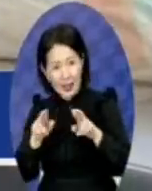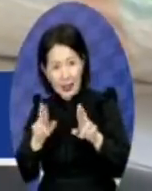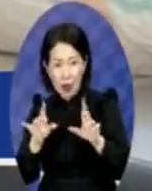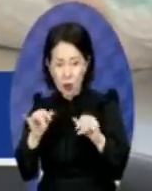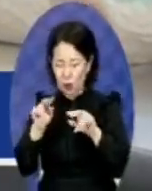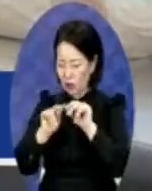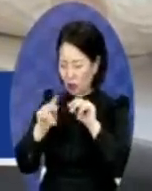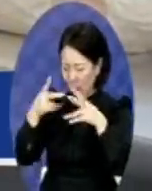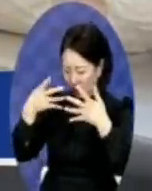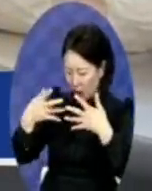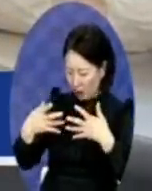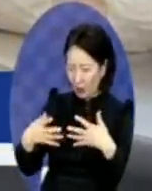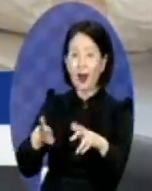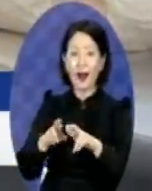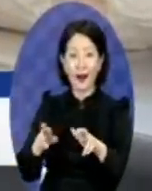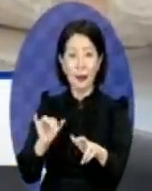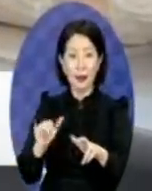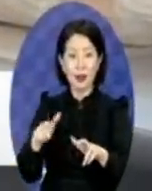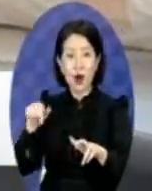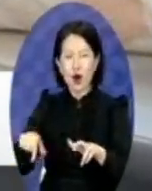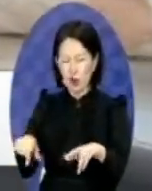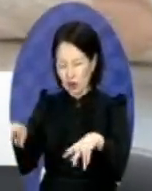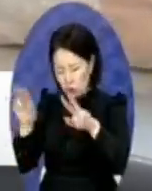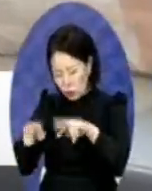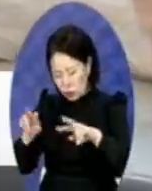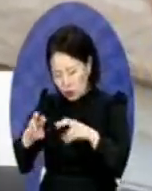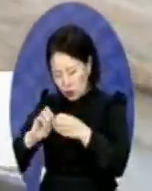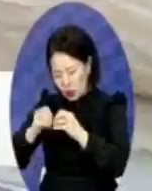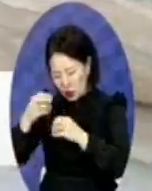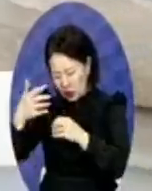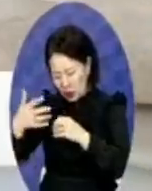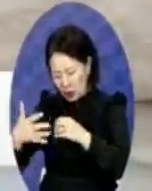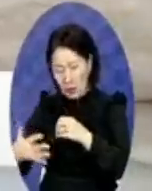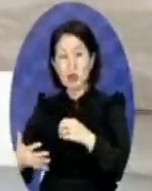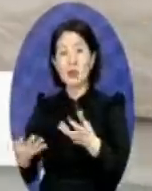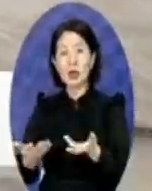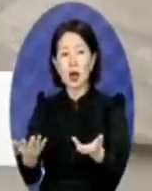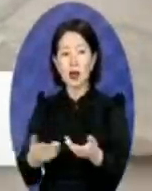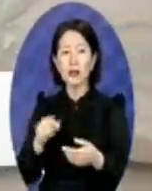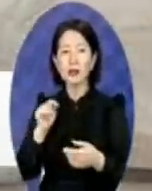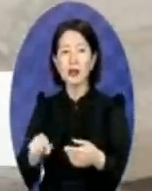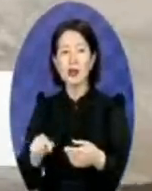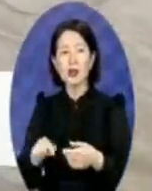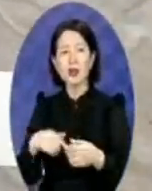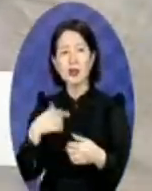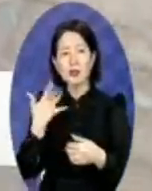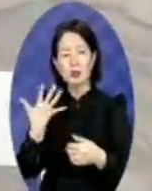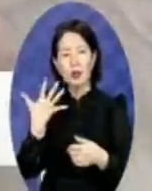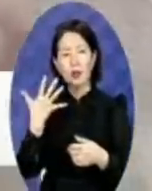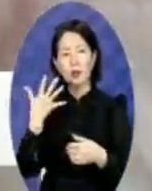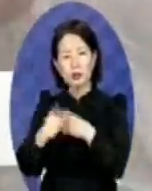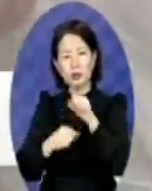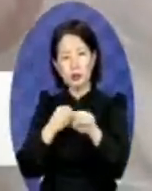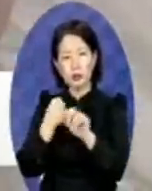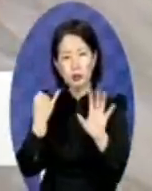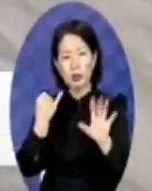гаргадаг. Тэгэхээр яг энэ судалгааны хувьд бол үндсэндээ бол бараг 5-6 жил